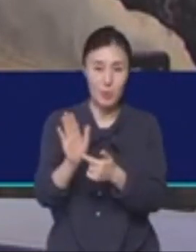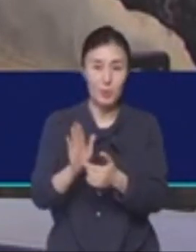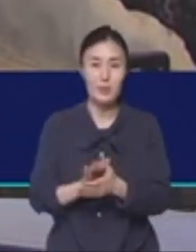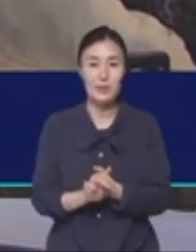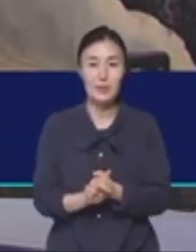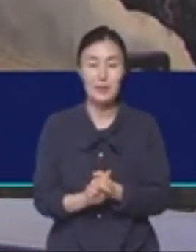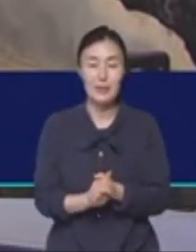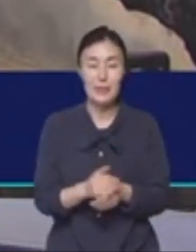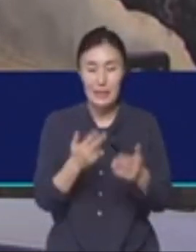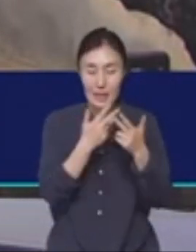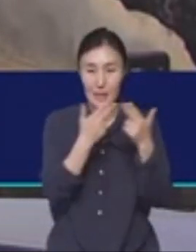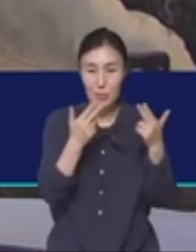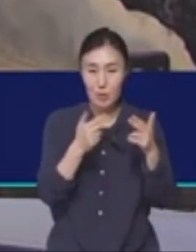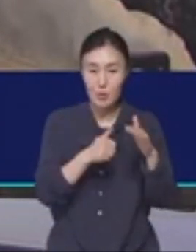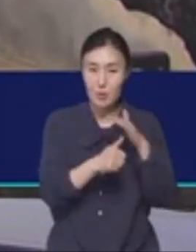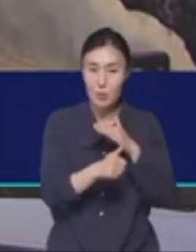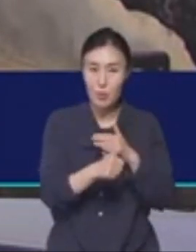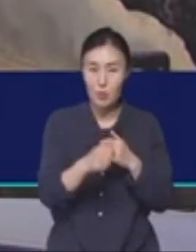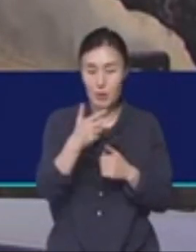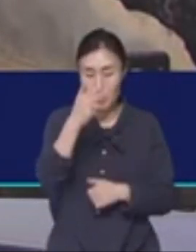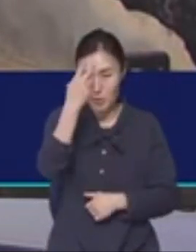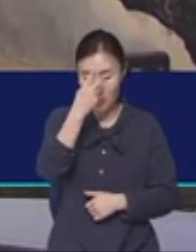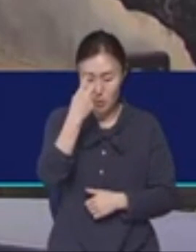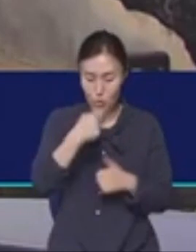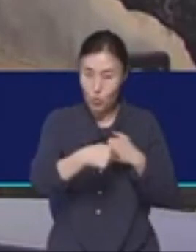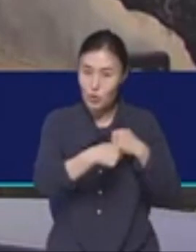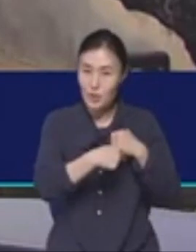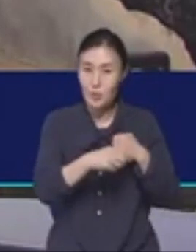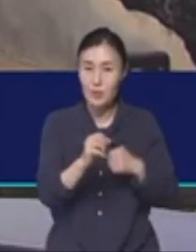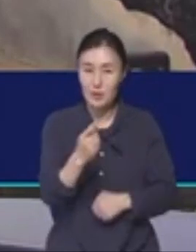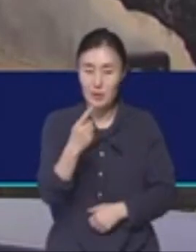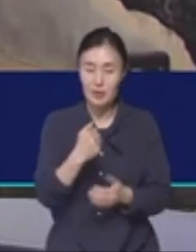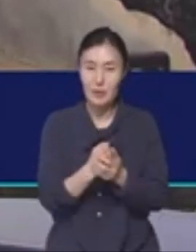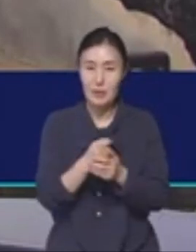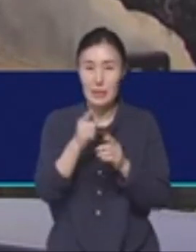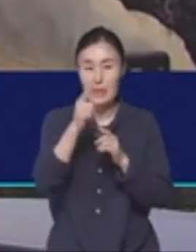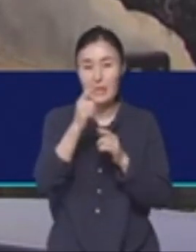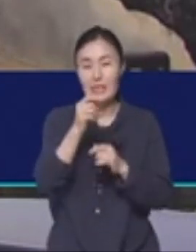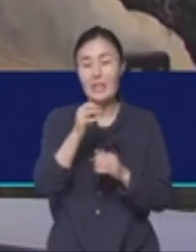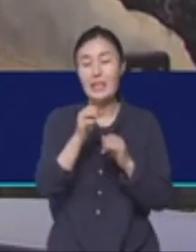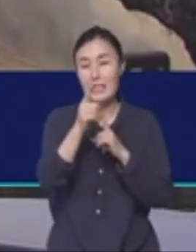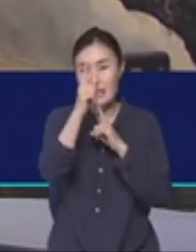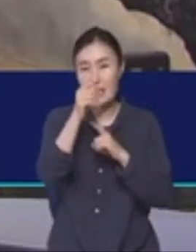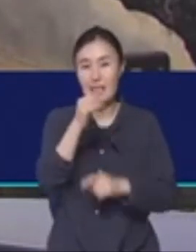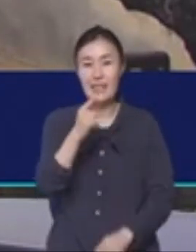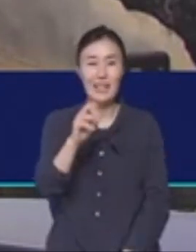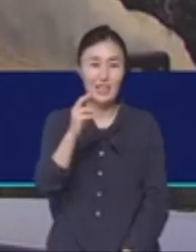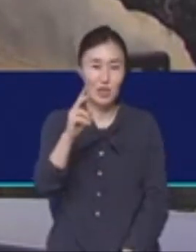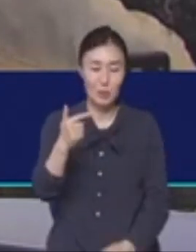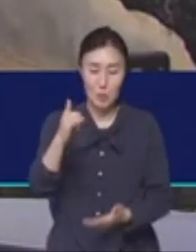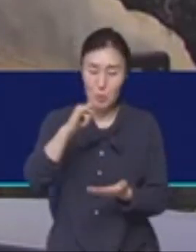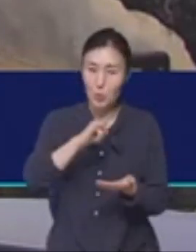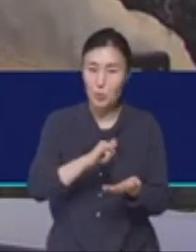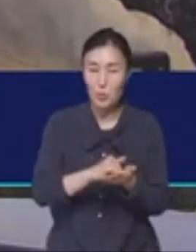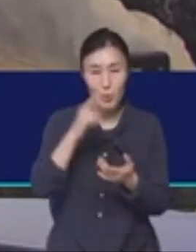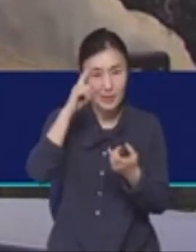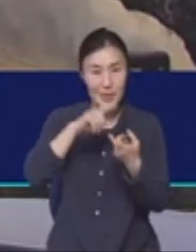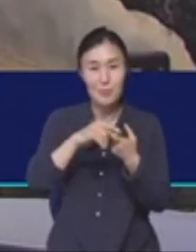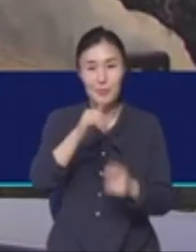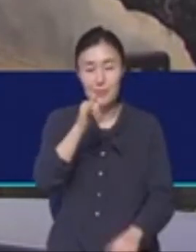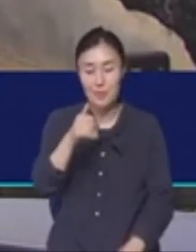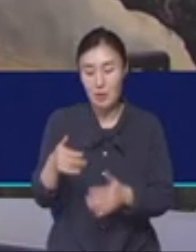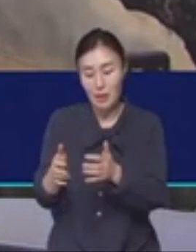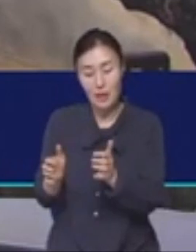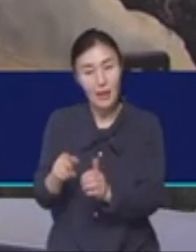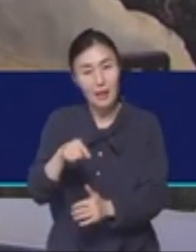이재명 대표의 사법 리스크로 이전 대표의 귀국화 활동에 그 어느 때보다 관심이 모아지고 있는데요 민주당 내 이낙연계